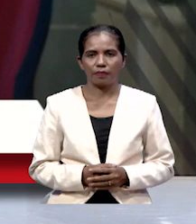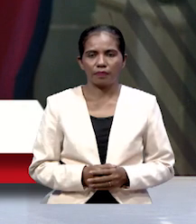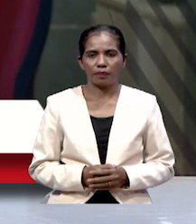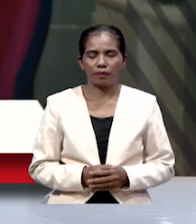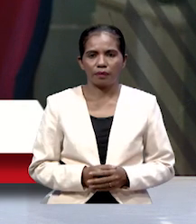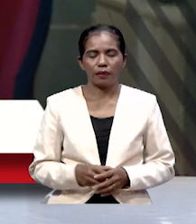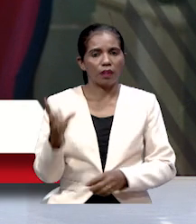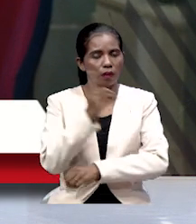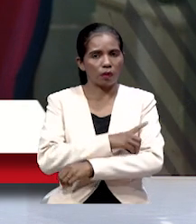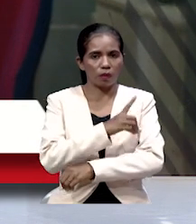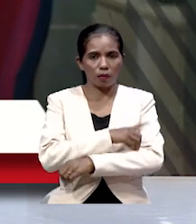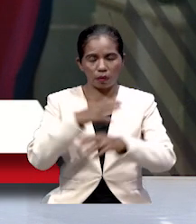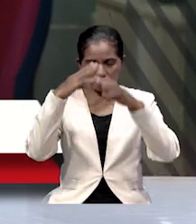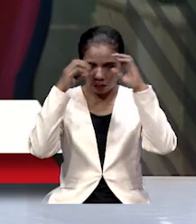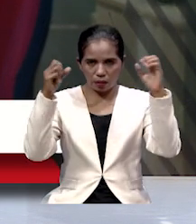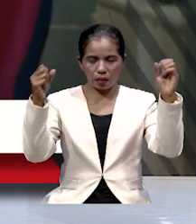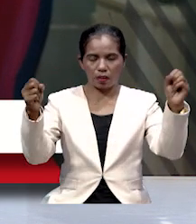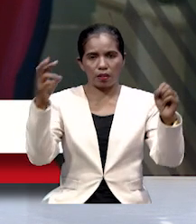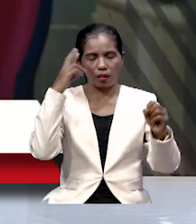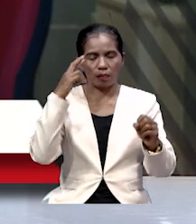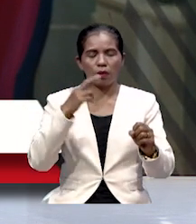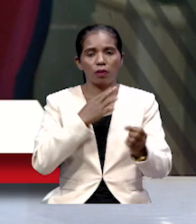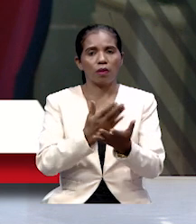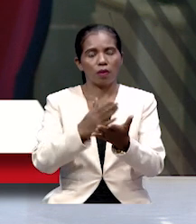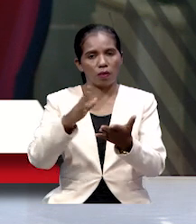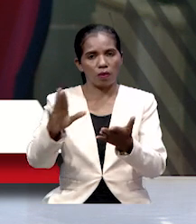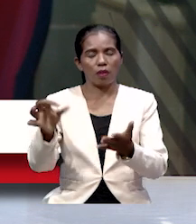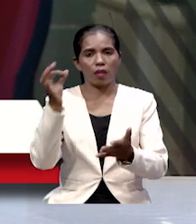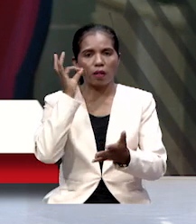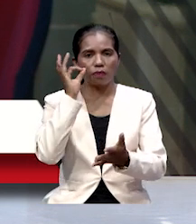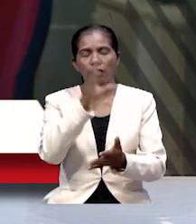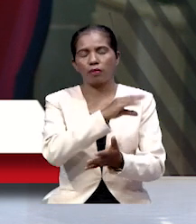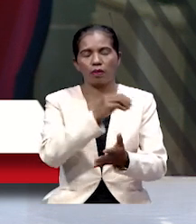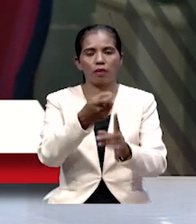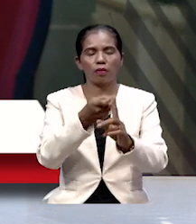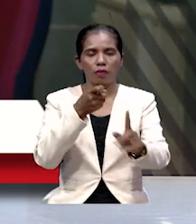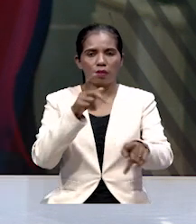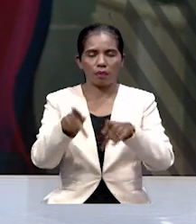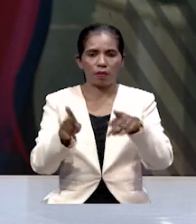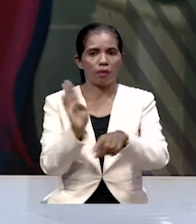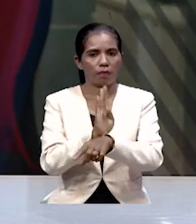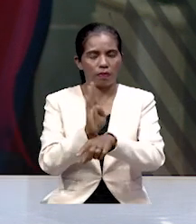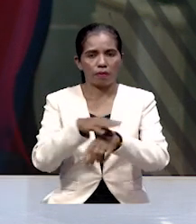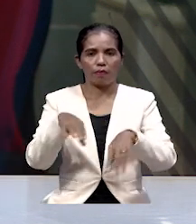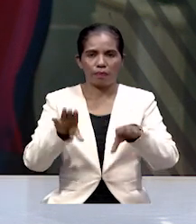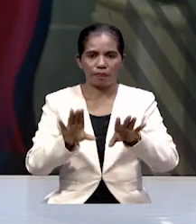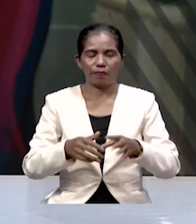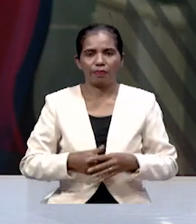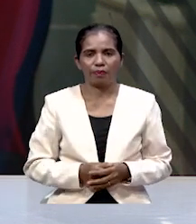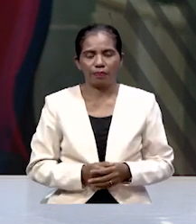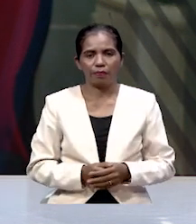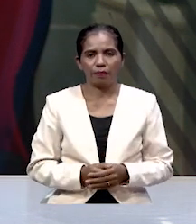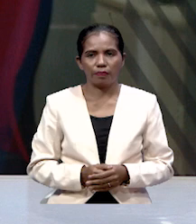Kada lorong Presidente Republika Sosa Ifuan Dolaratus Ida, husi negosiante aile basira.